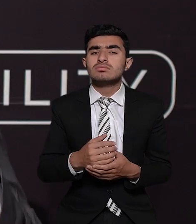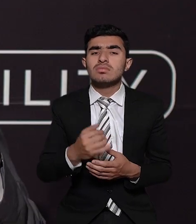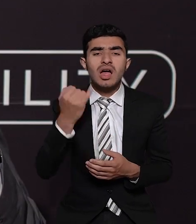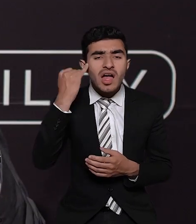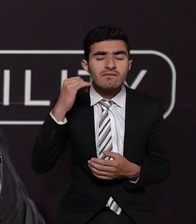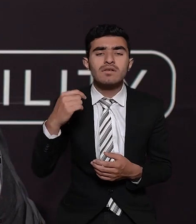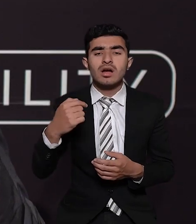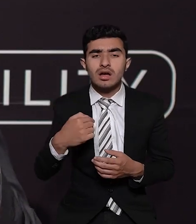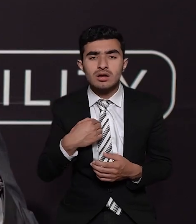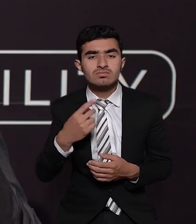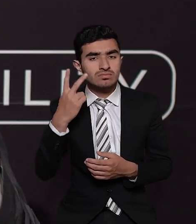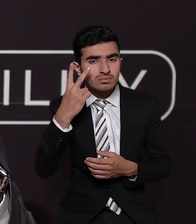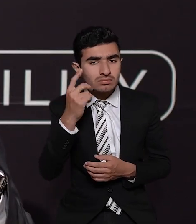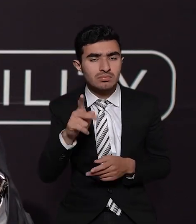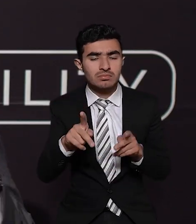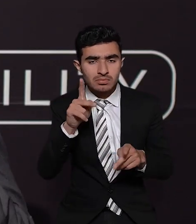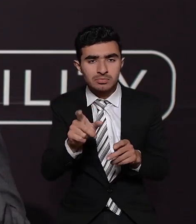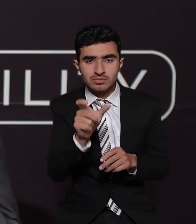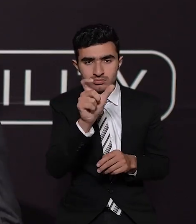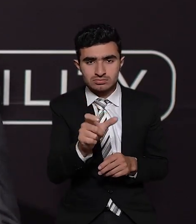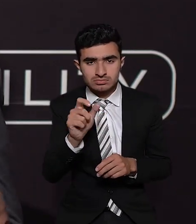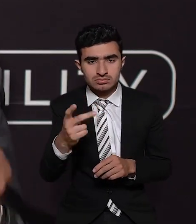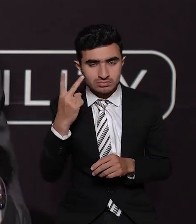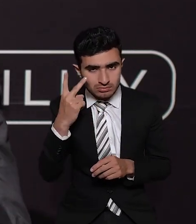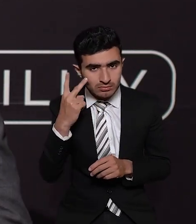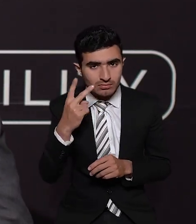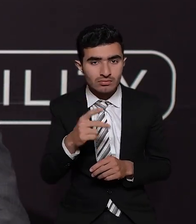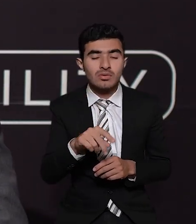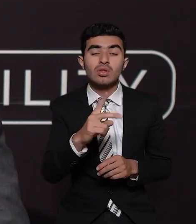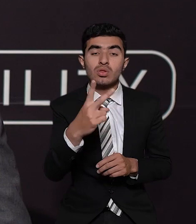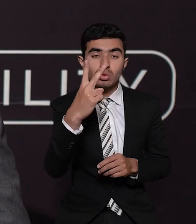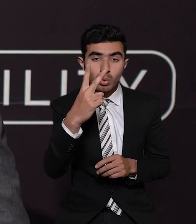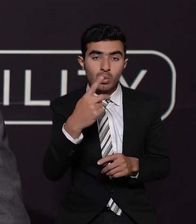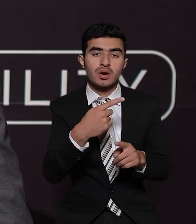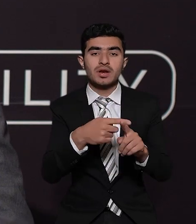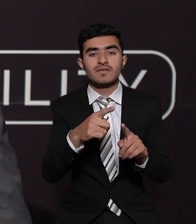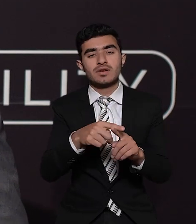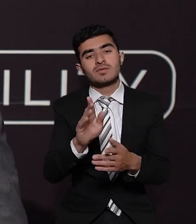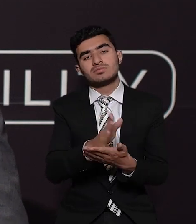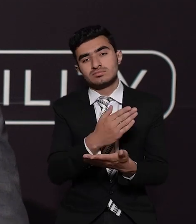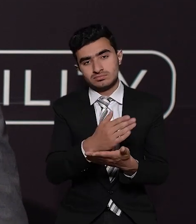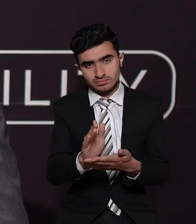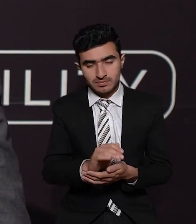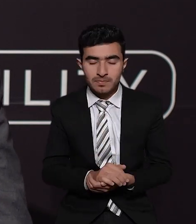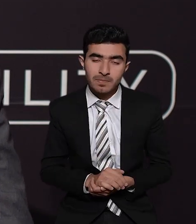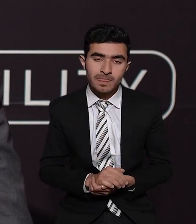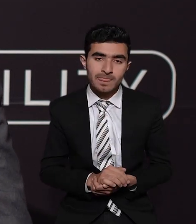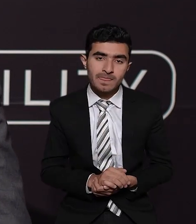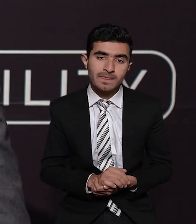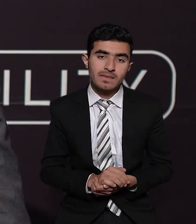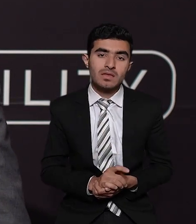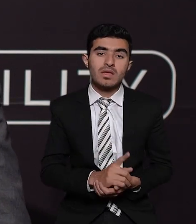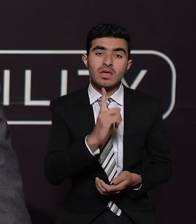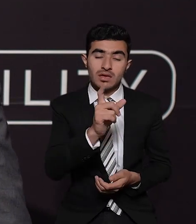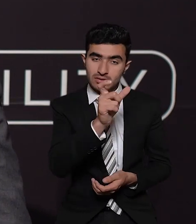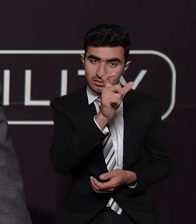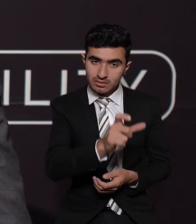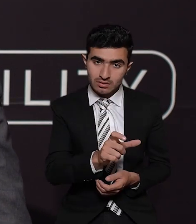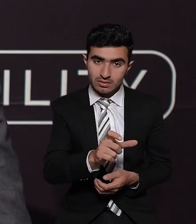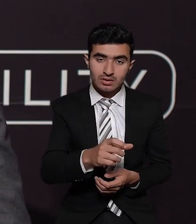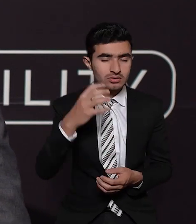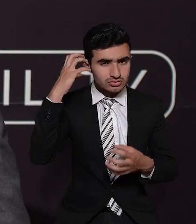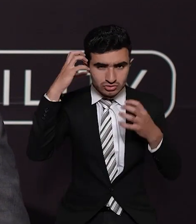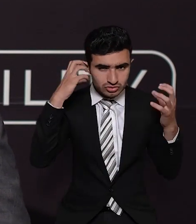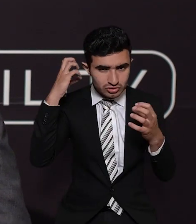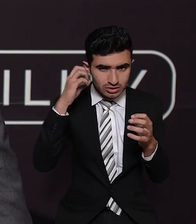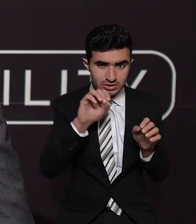اگر ہم ایسے لوگوں کو دیکھیں تو ہم 2 کیٹیگریز میں ان کو تقسیم کر سکتے ہیں. ایک کو ہم کہیں گے سٹریس